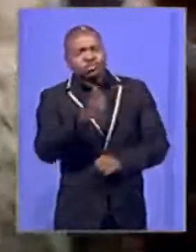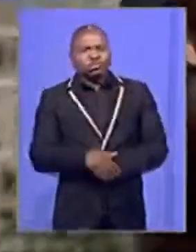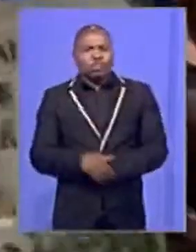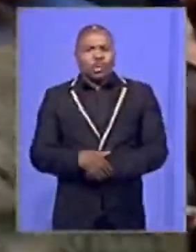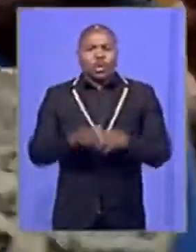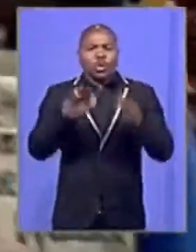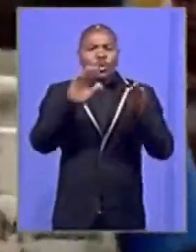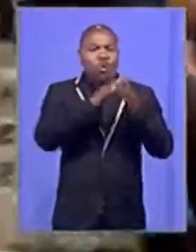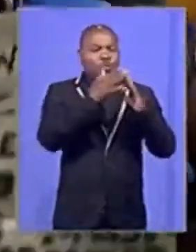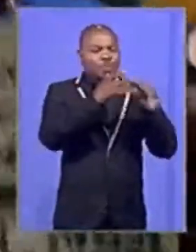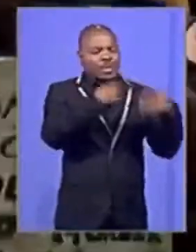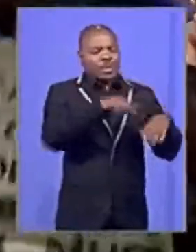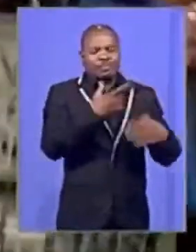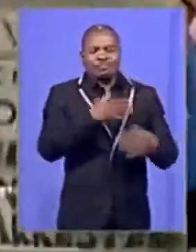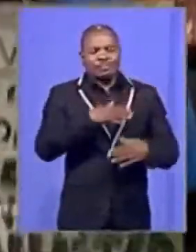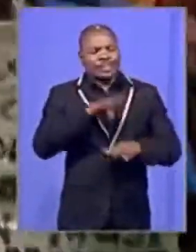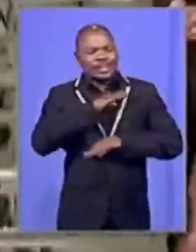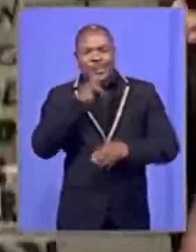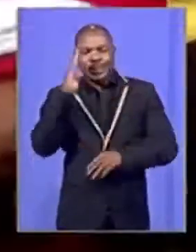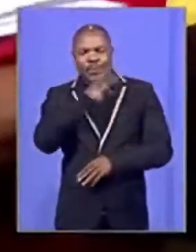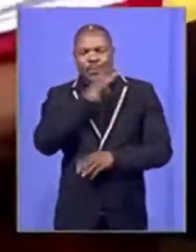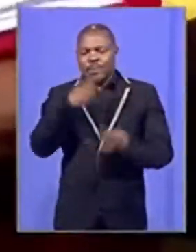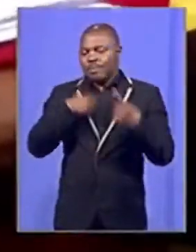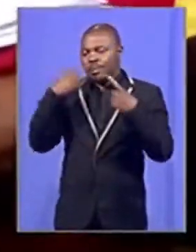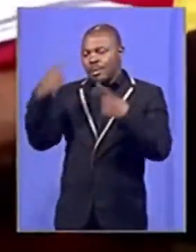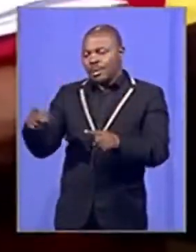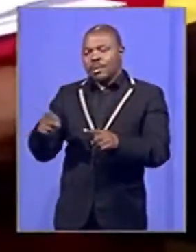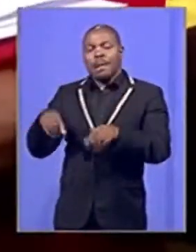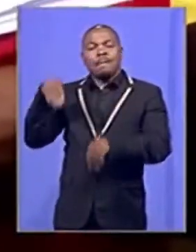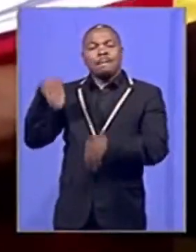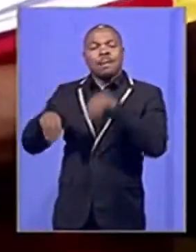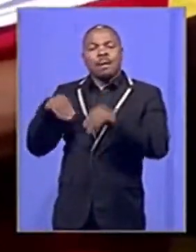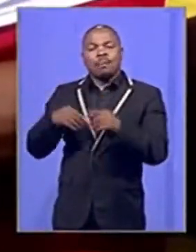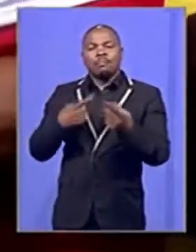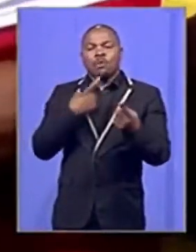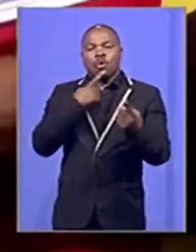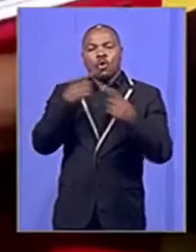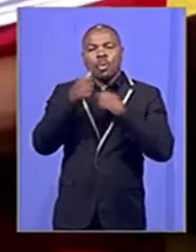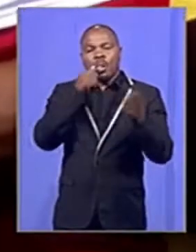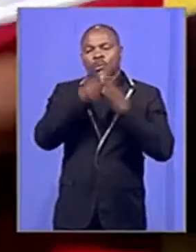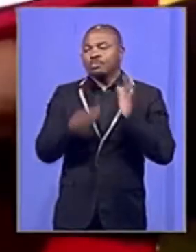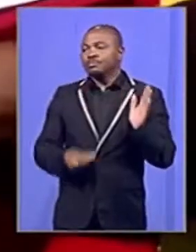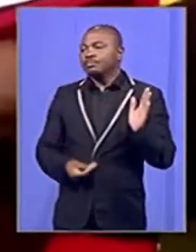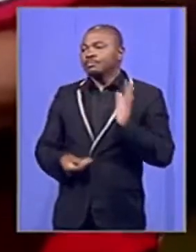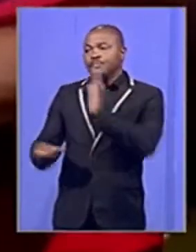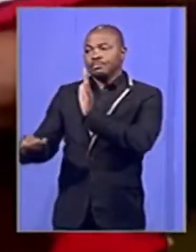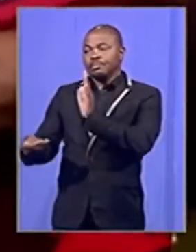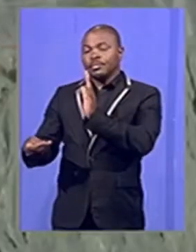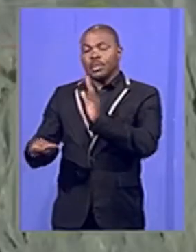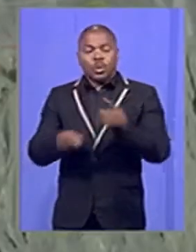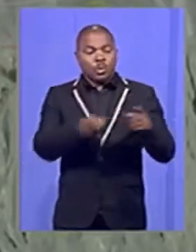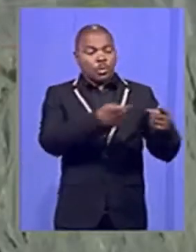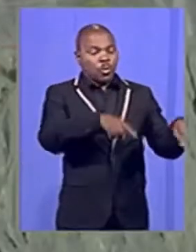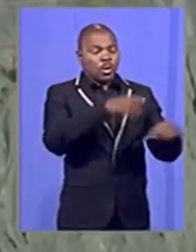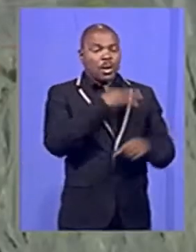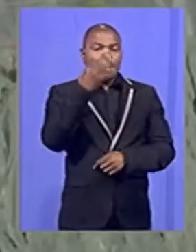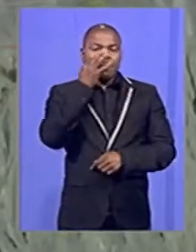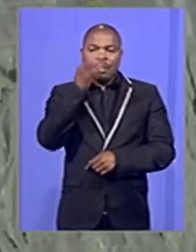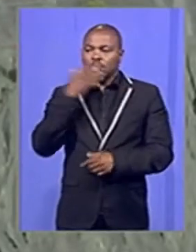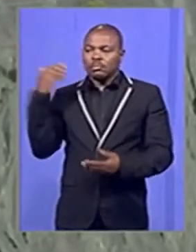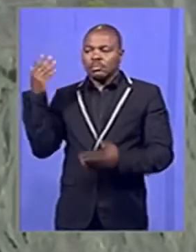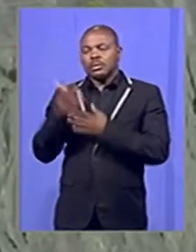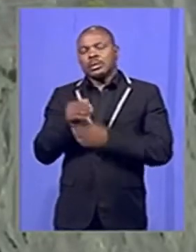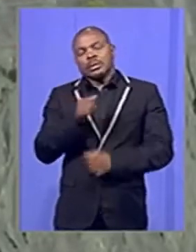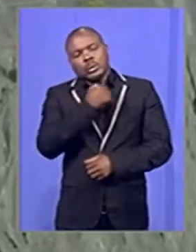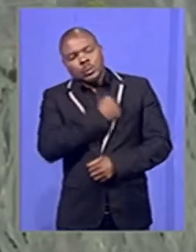sa baagi ba ba sa itumelang se neile moepo memorandum wa ditlhokego tsa bone. Ba re moepo gausi o bontshe